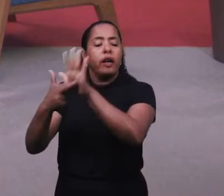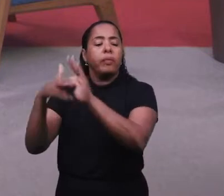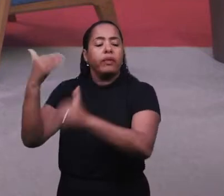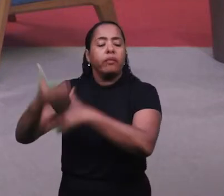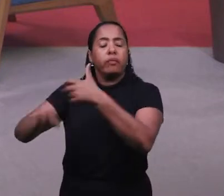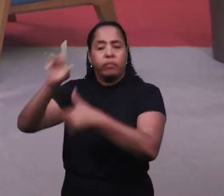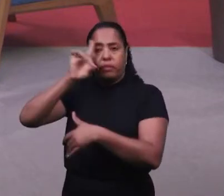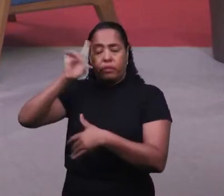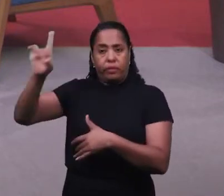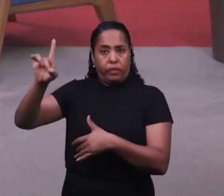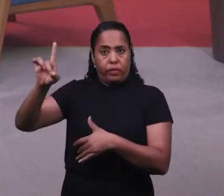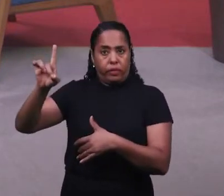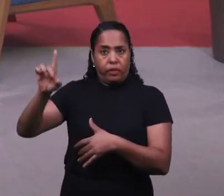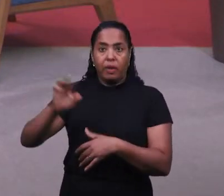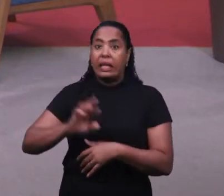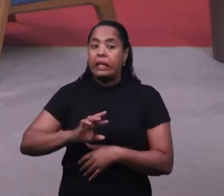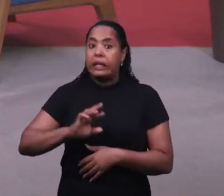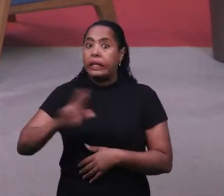dans leur maison, c'est l'arche.